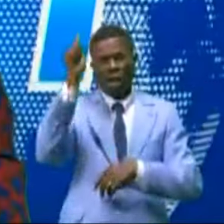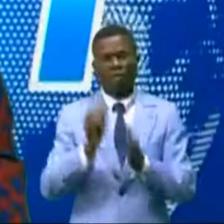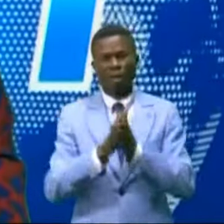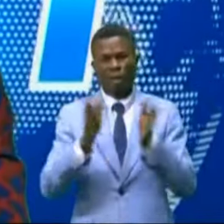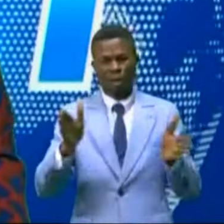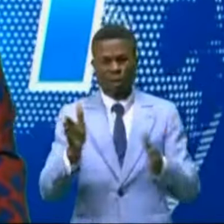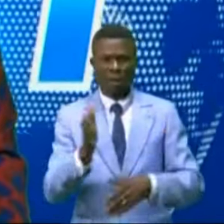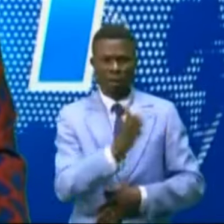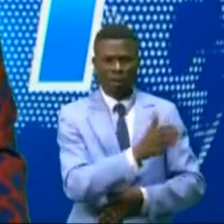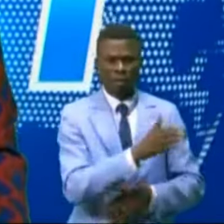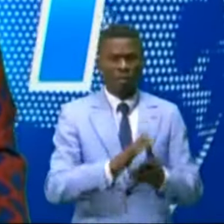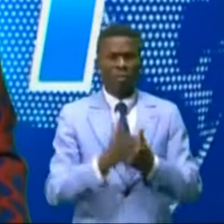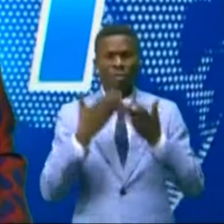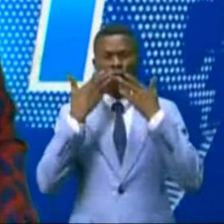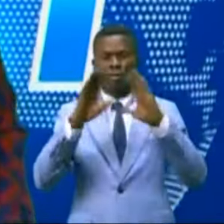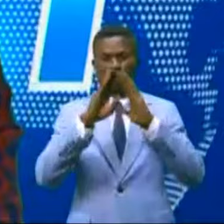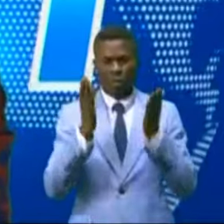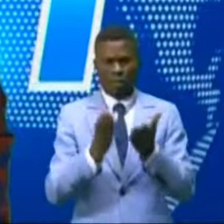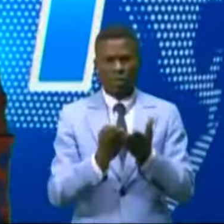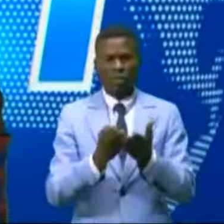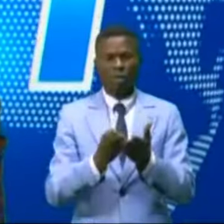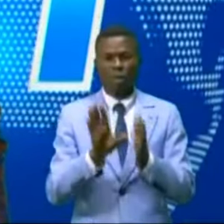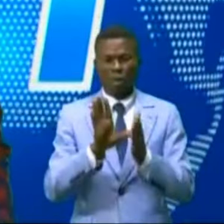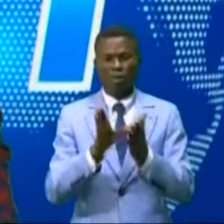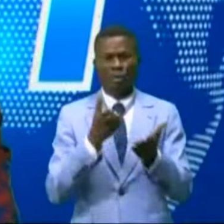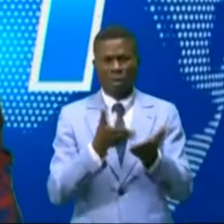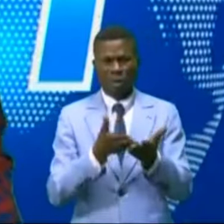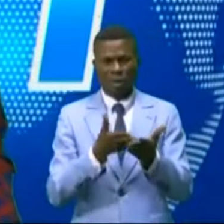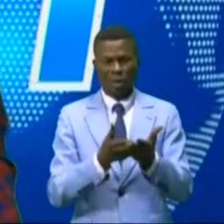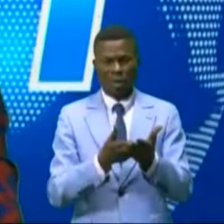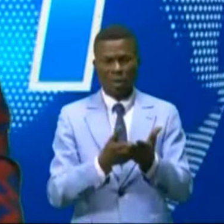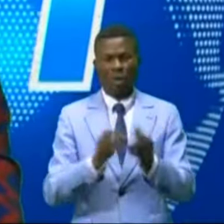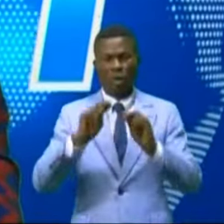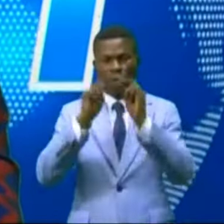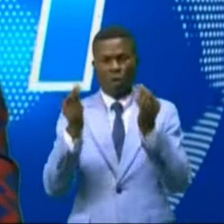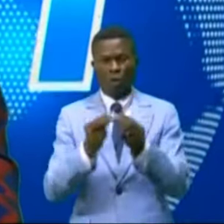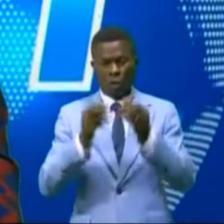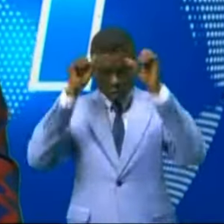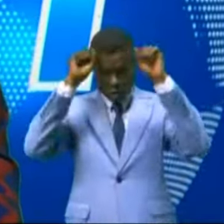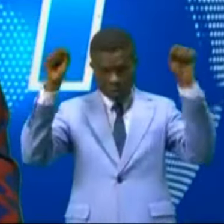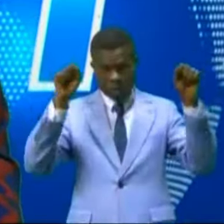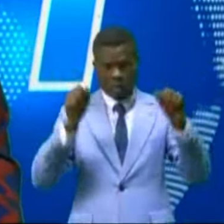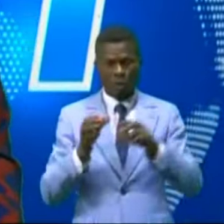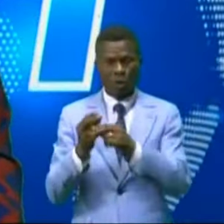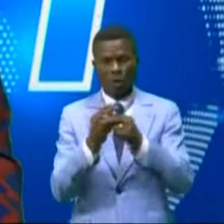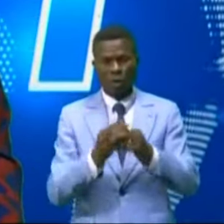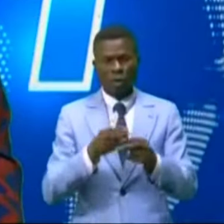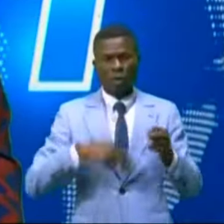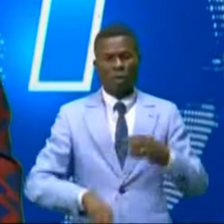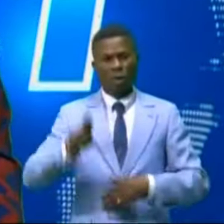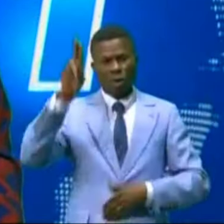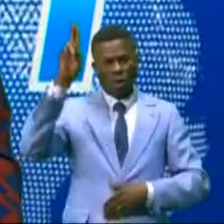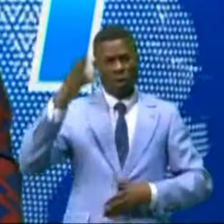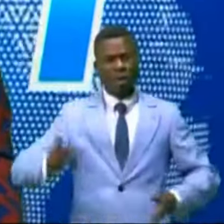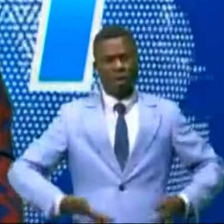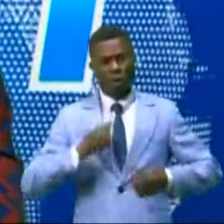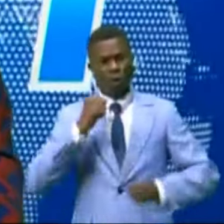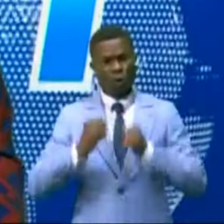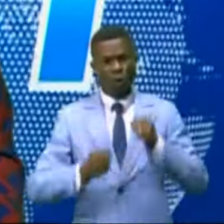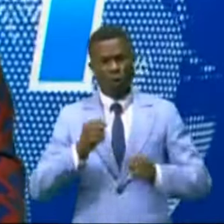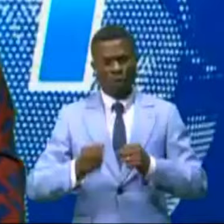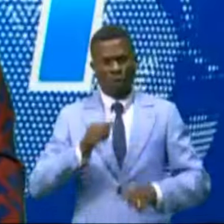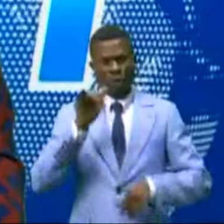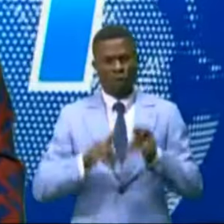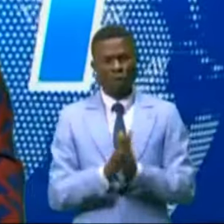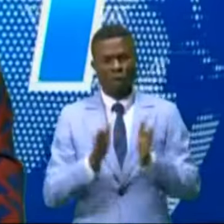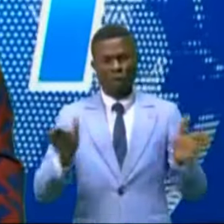continentale merci à Fannie Malonga pour ce reportage et puis le collectif des présidents cellulaires de l'UDPS salue la Bravo du